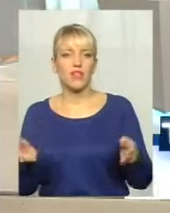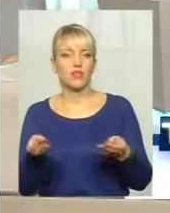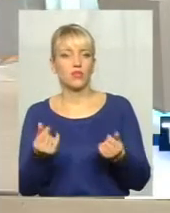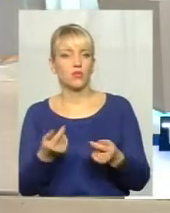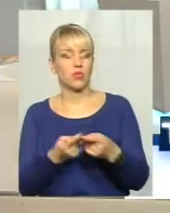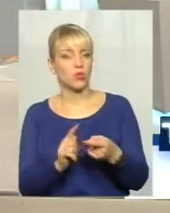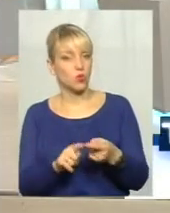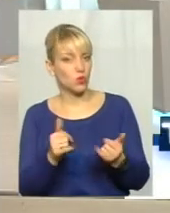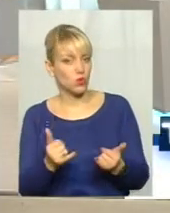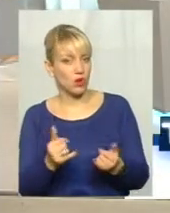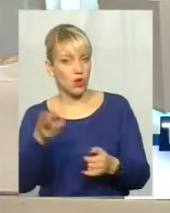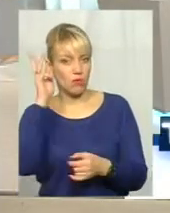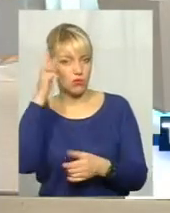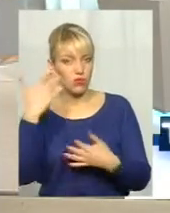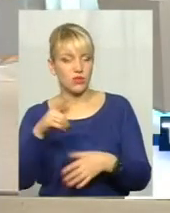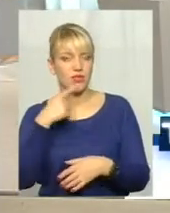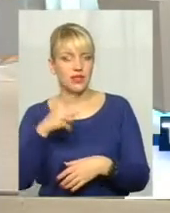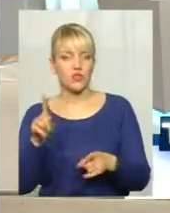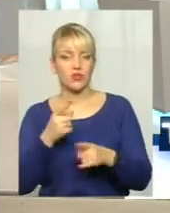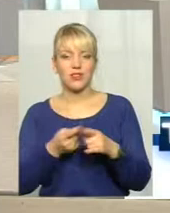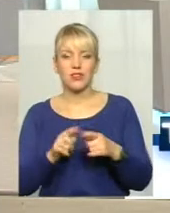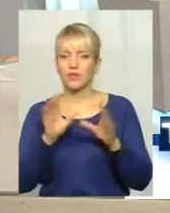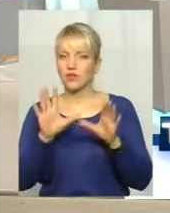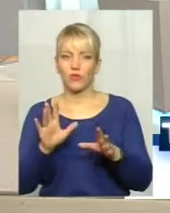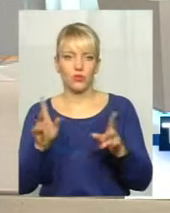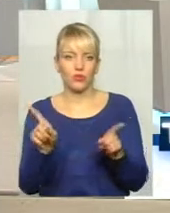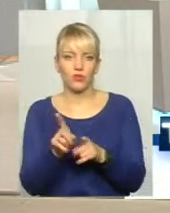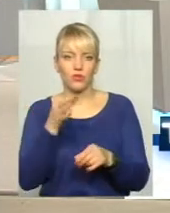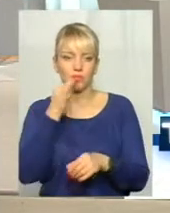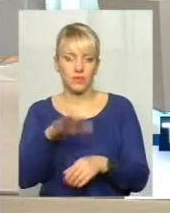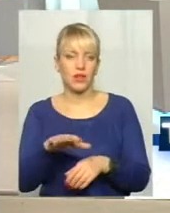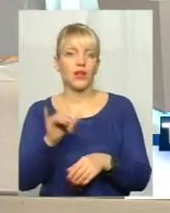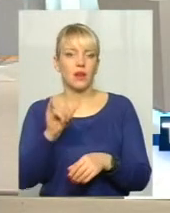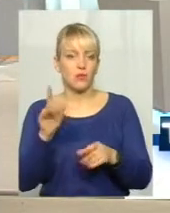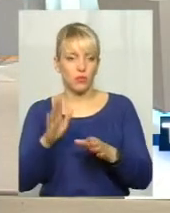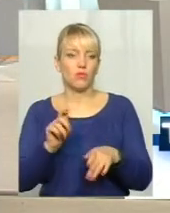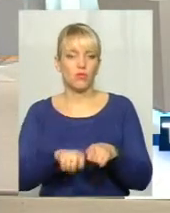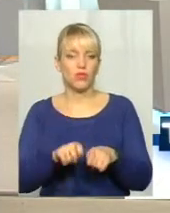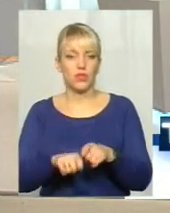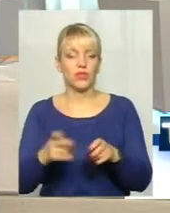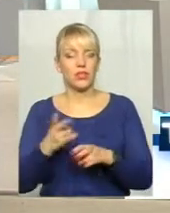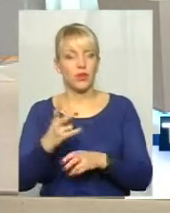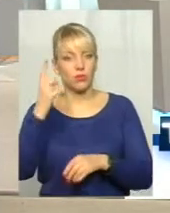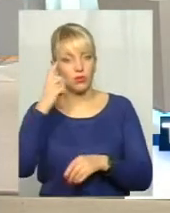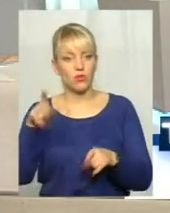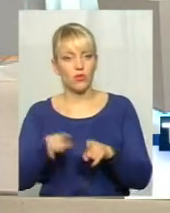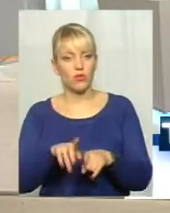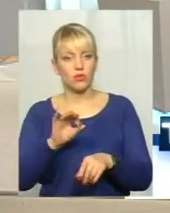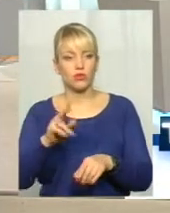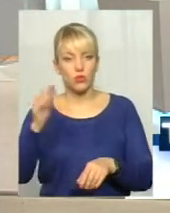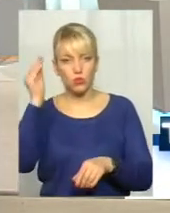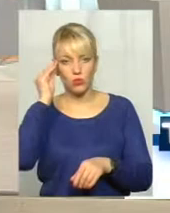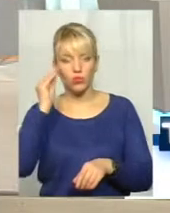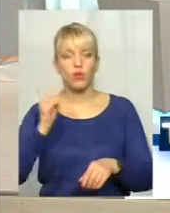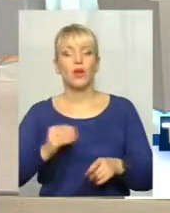тут посол вже заявляє, що з цим законом щось не так, ми будемо перевіряти. Ще варто дочекатися думку європейських партнерів,